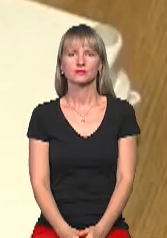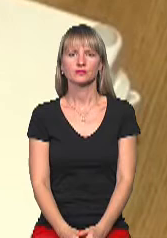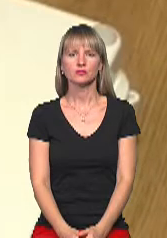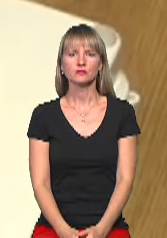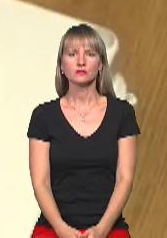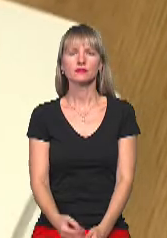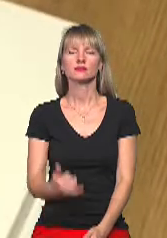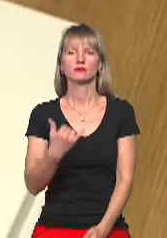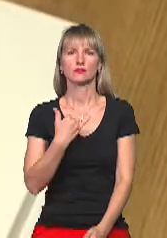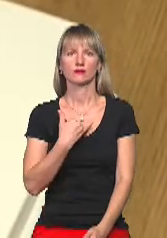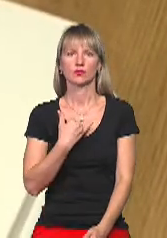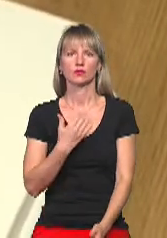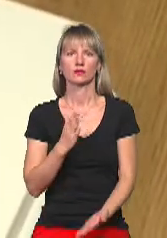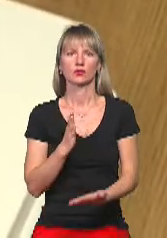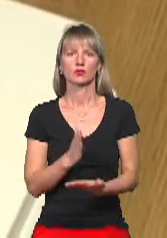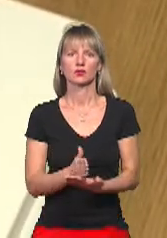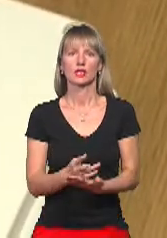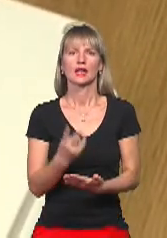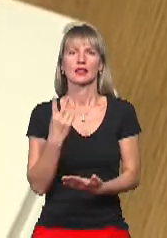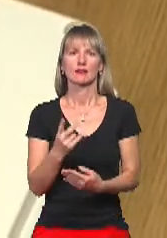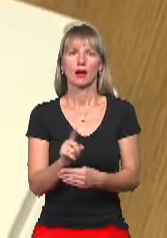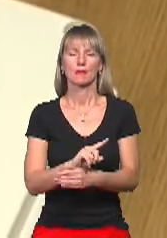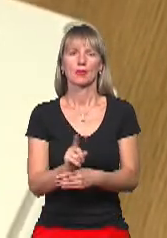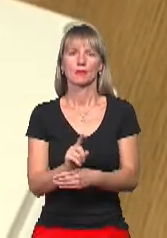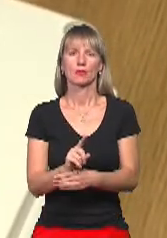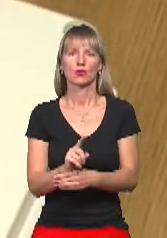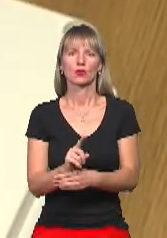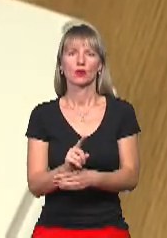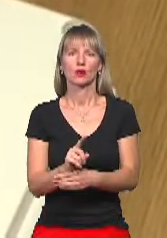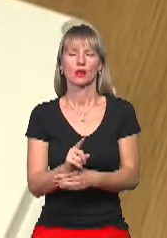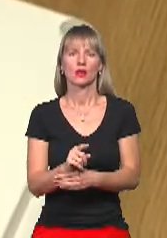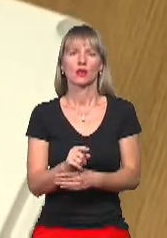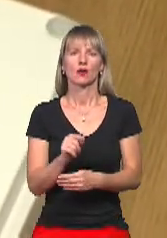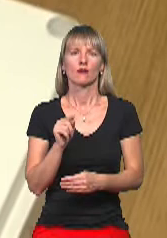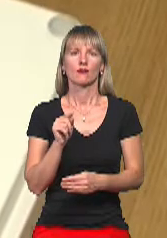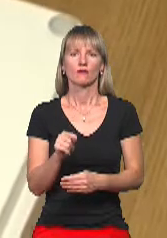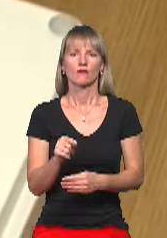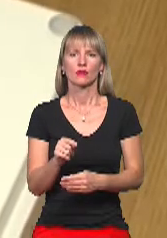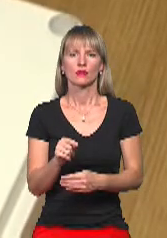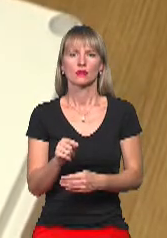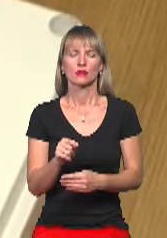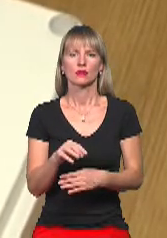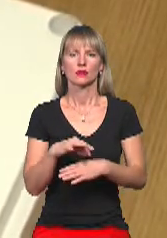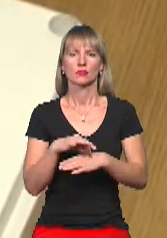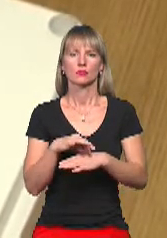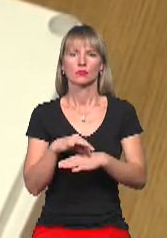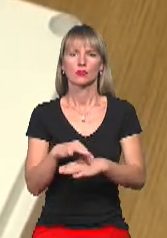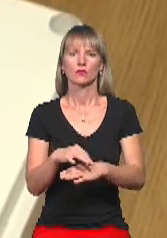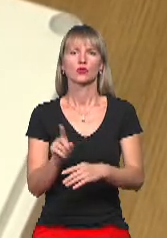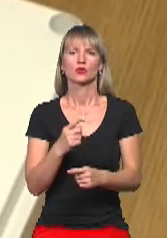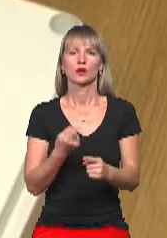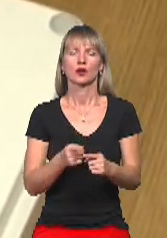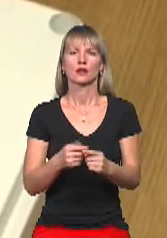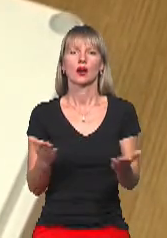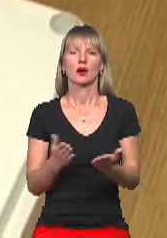У нас є ще ряд пропозицій, зауважень до цієї програми, вона повинна бути деталізована, повинні бути... Що це таке,